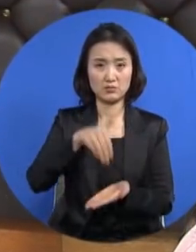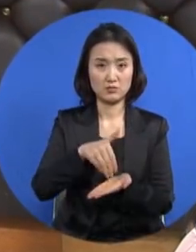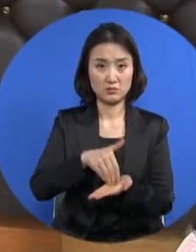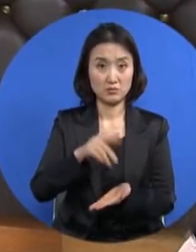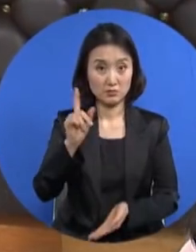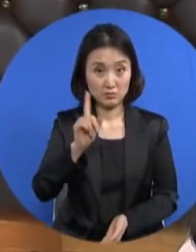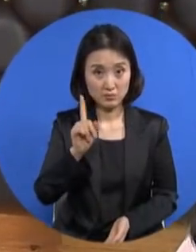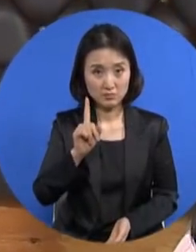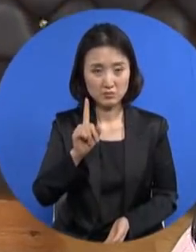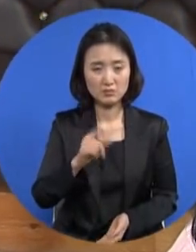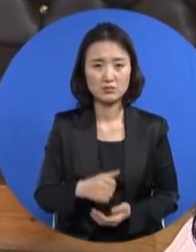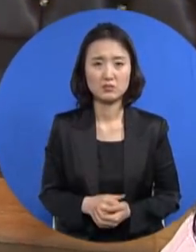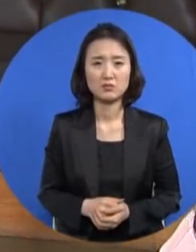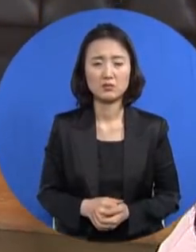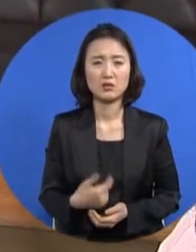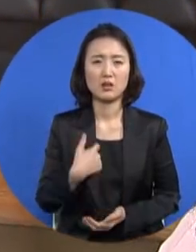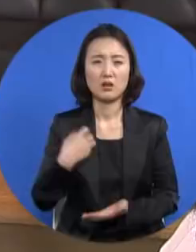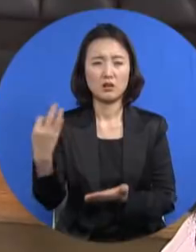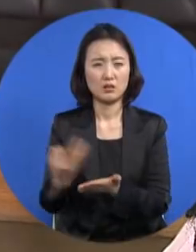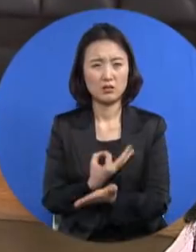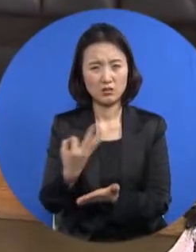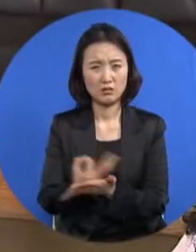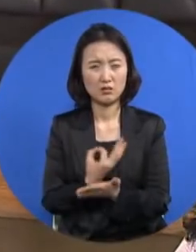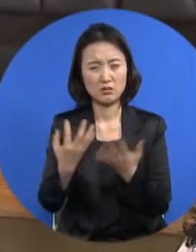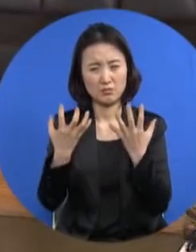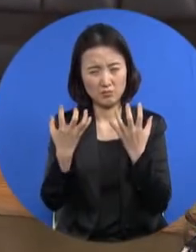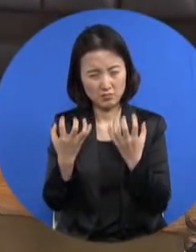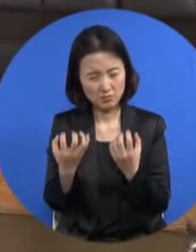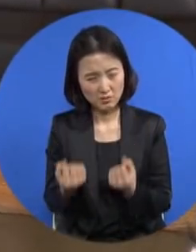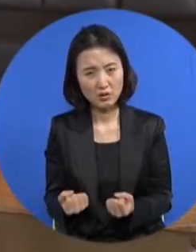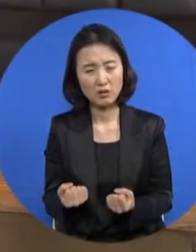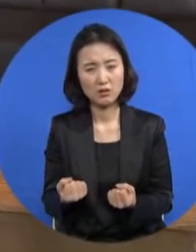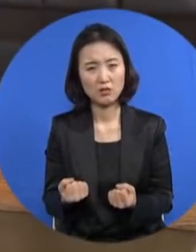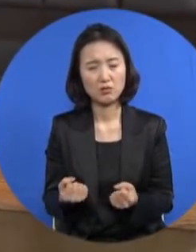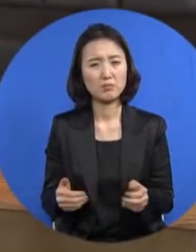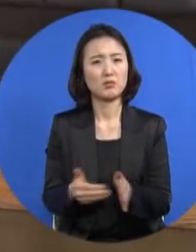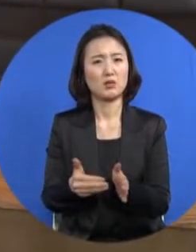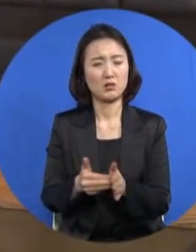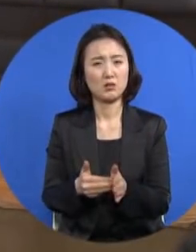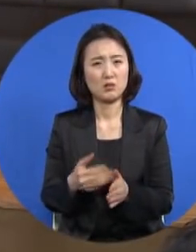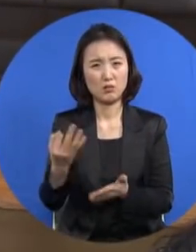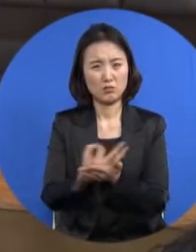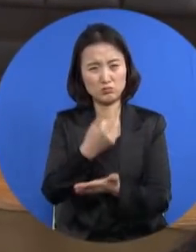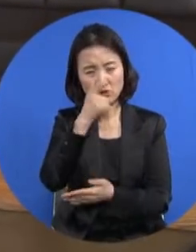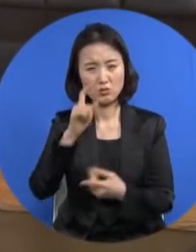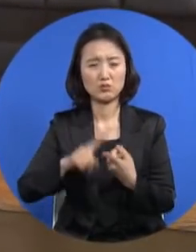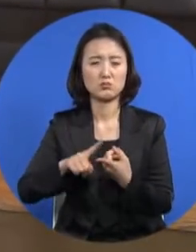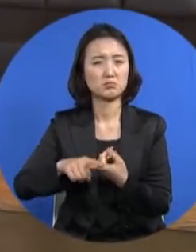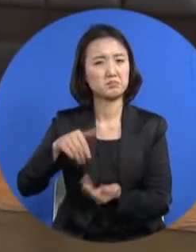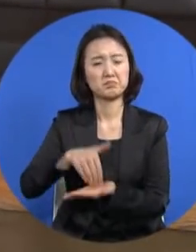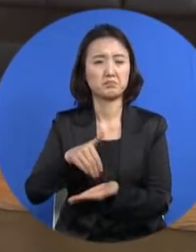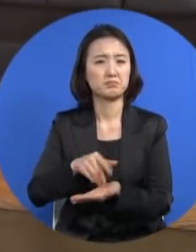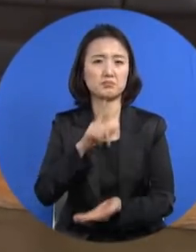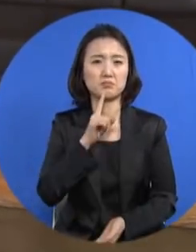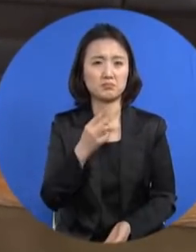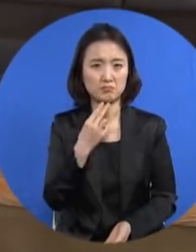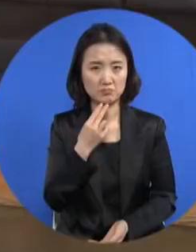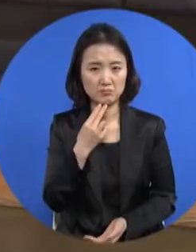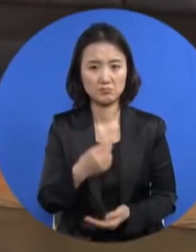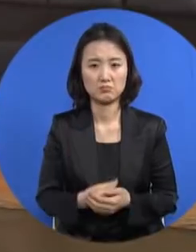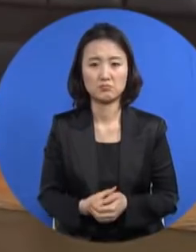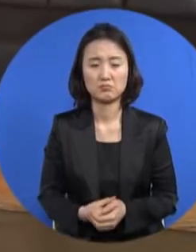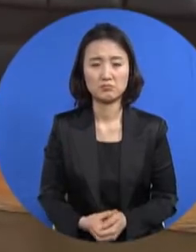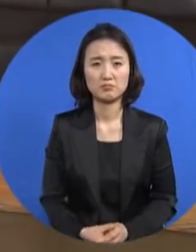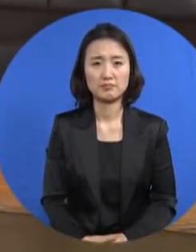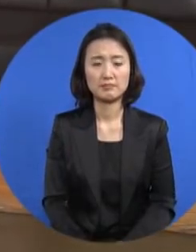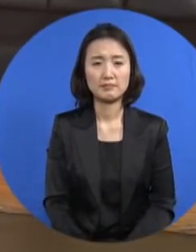그런 거예요. 내가 돈 많이 벌어서 못 버는 거 후회하거나 뭐 이런 거 후회 안 해요. 어디서 뭐